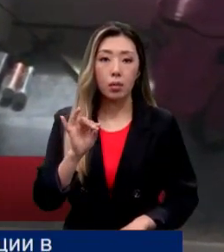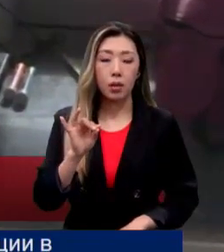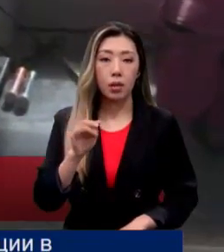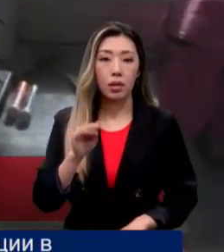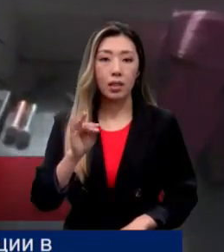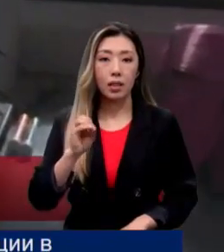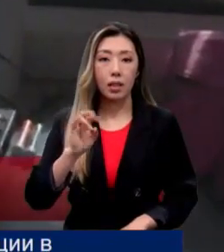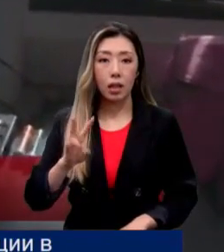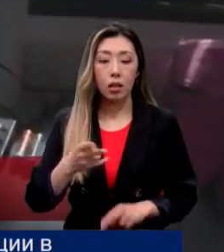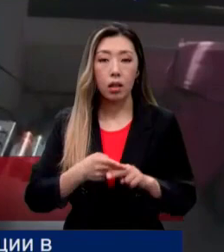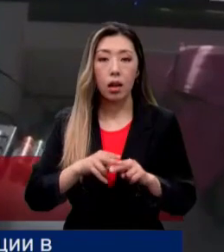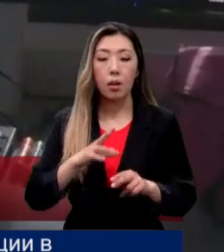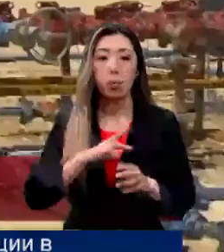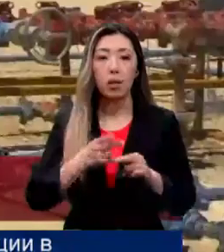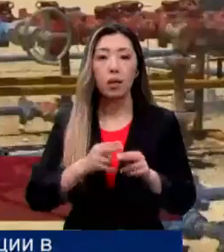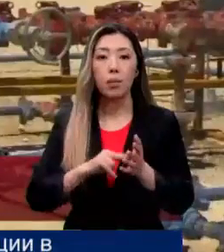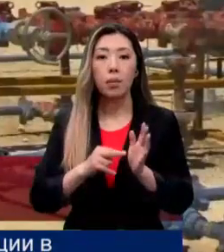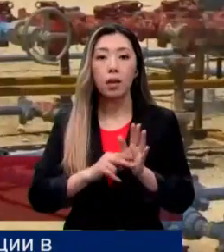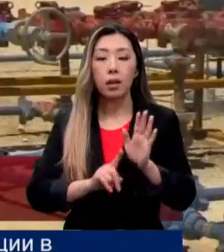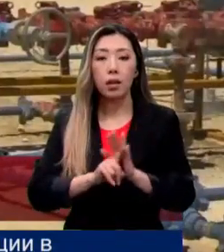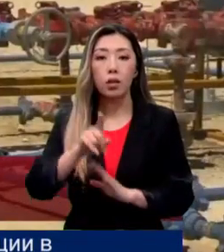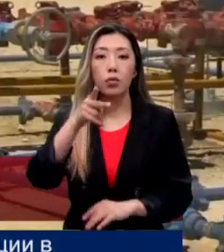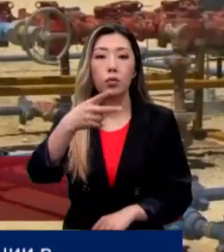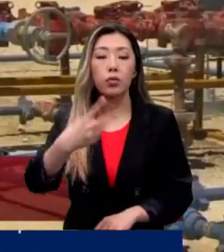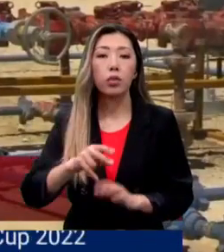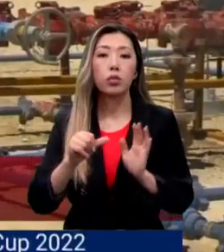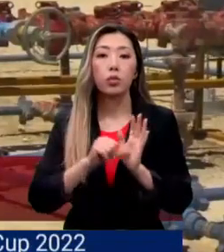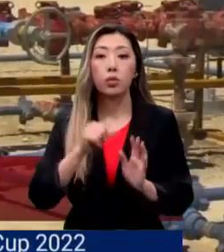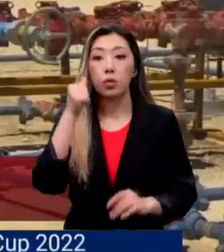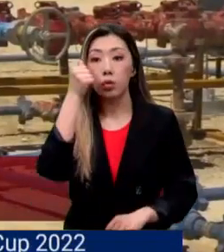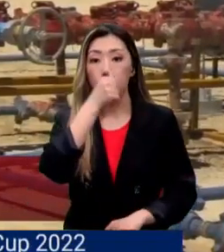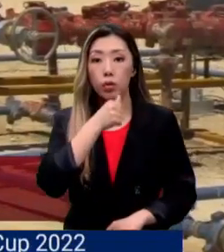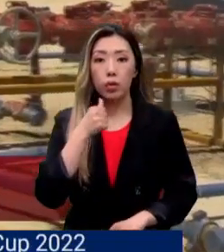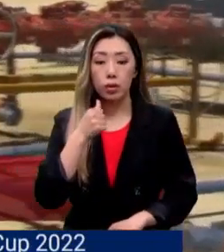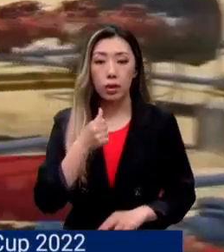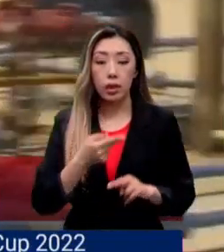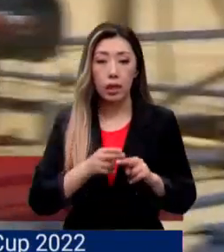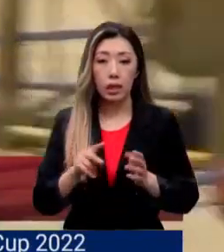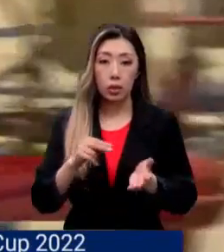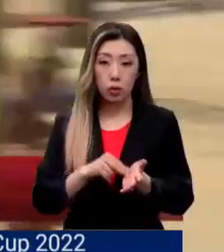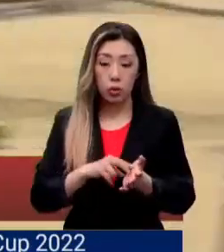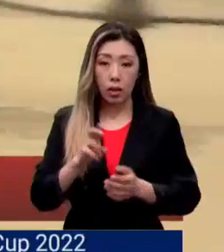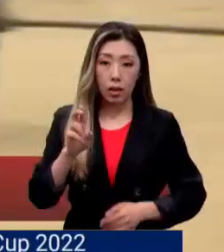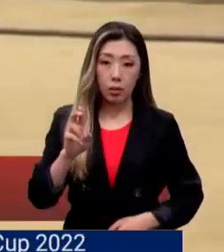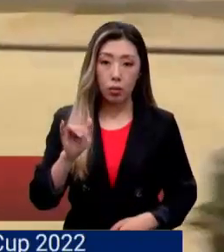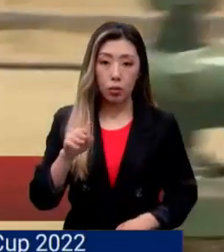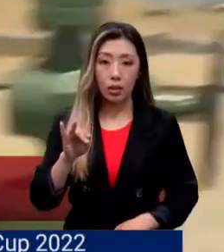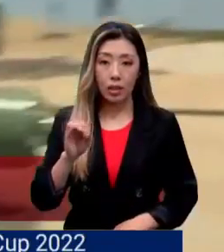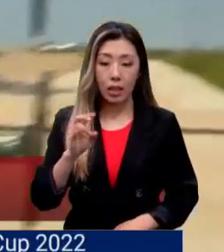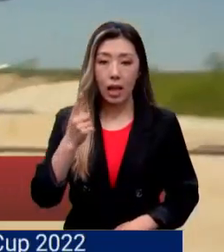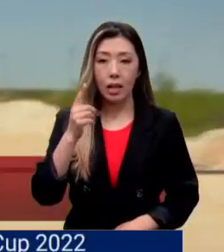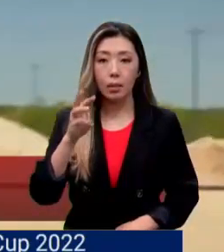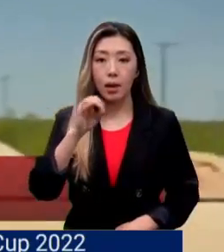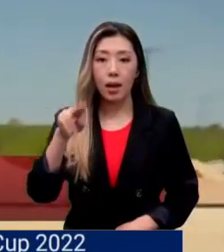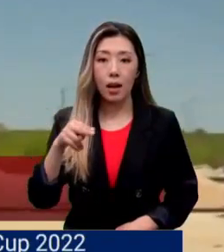каучуков, реализация которого была запланирована на 2026 год. Стоит отметить, что стоимость «Бутадиена» оценивается в 1